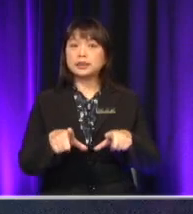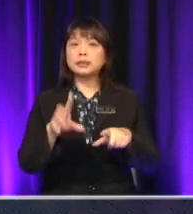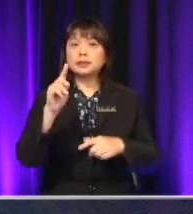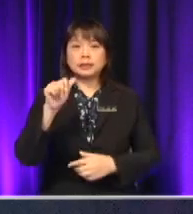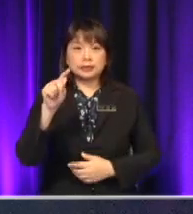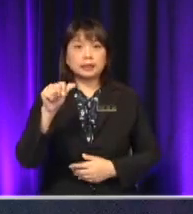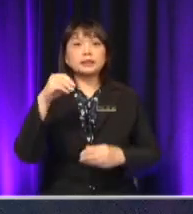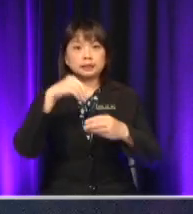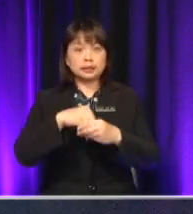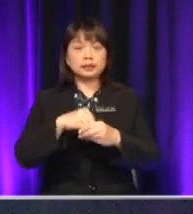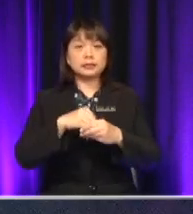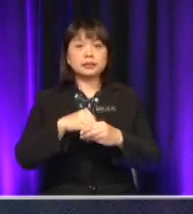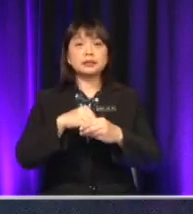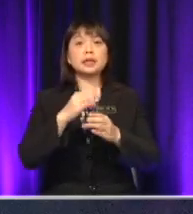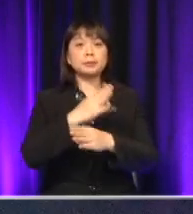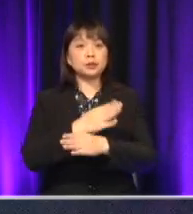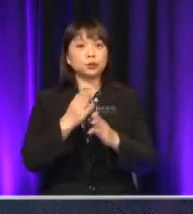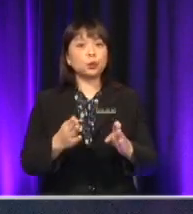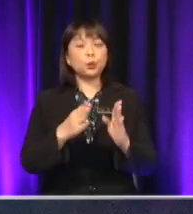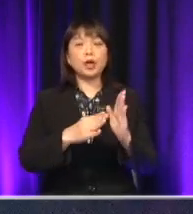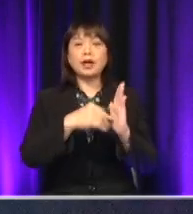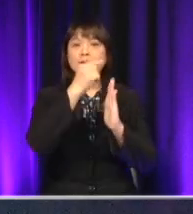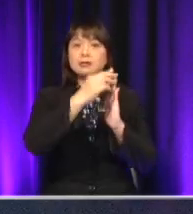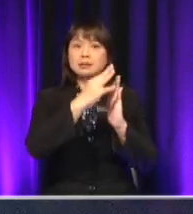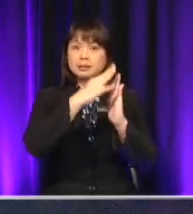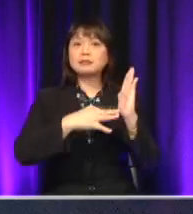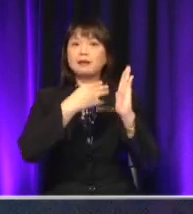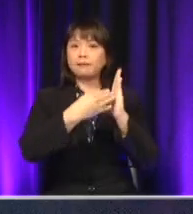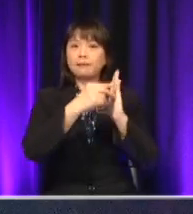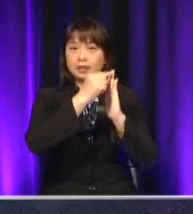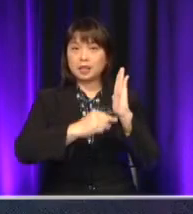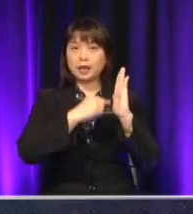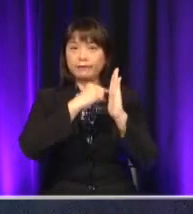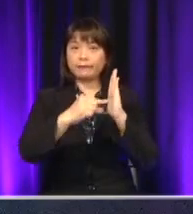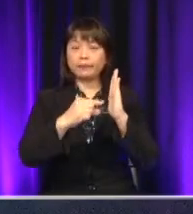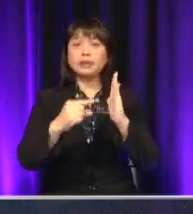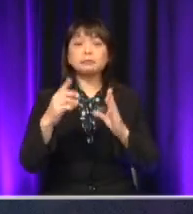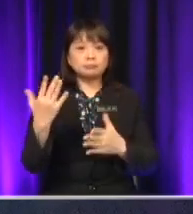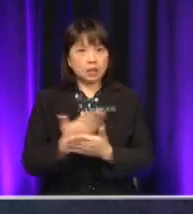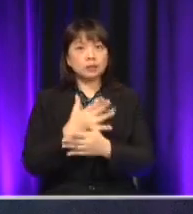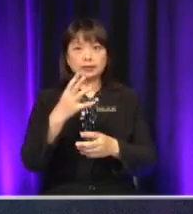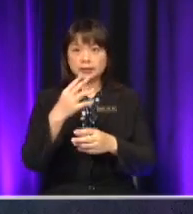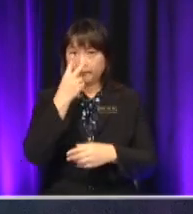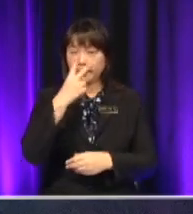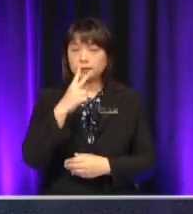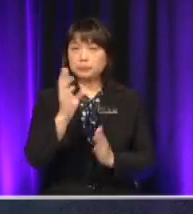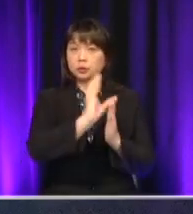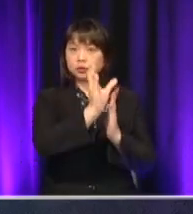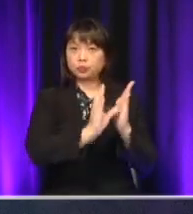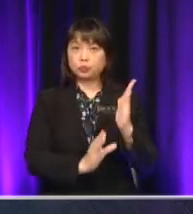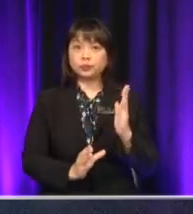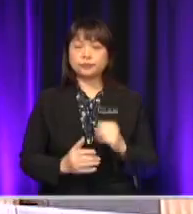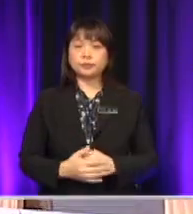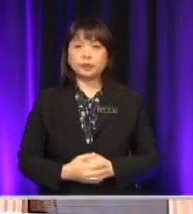tadi tu dalam bentuk graf. Dalam bentuk graf, cikgu, nampak corak. Nampaklah coraknya nanti kan. Okey, dan yang ke-8 iaitu